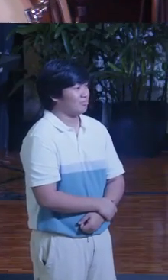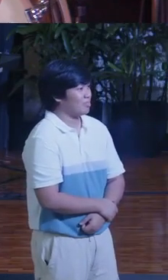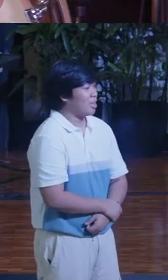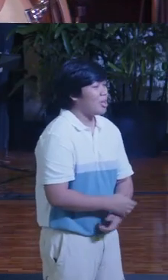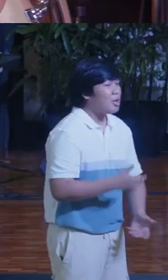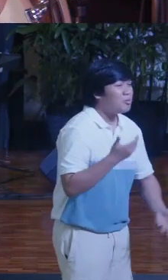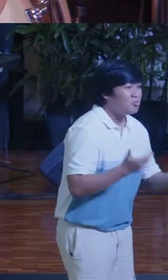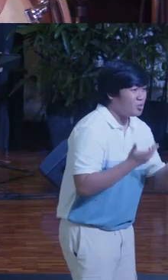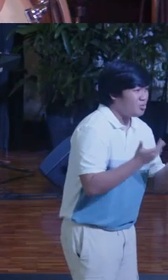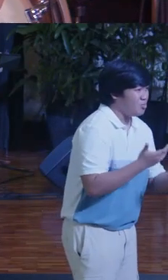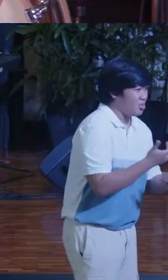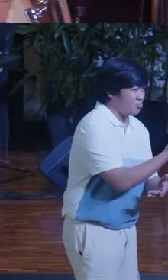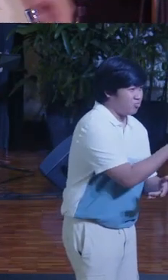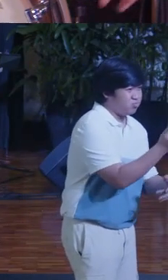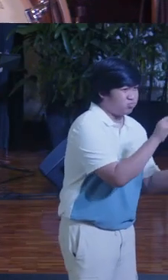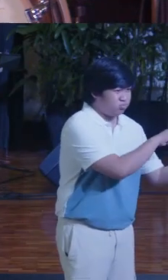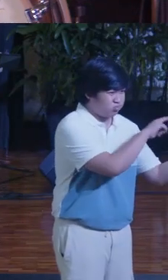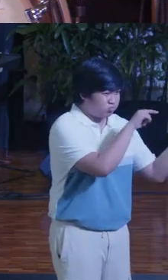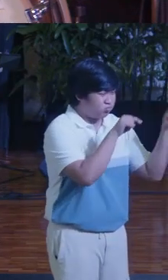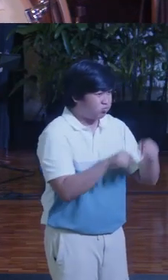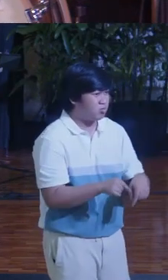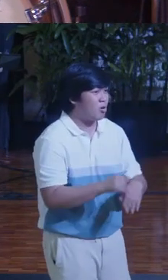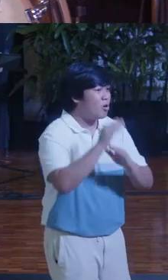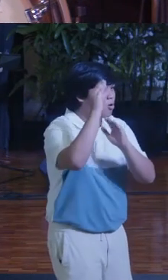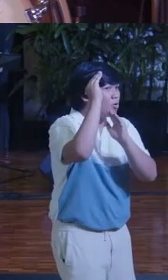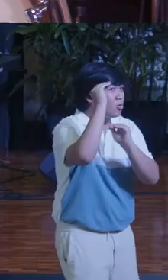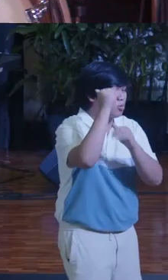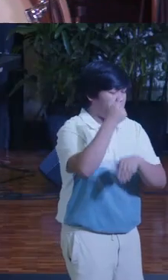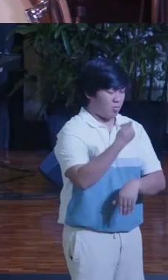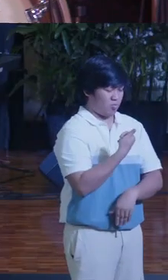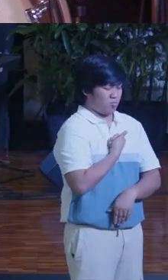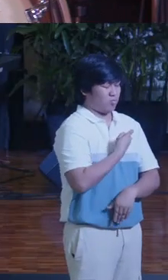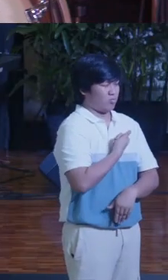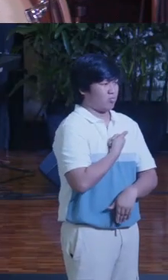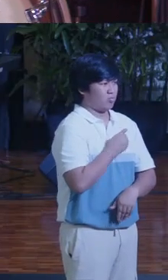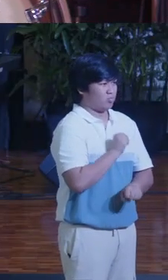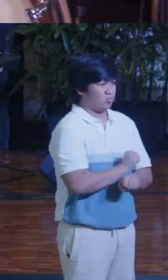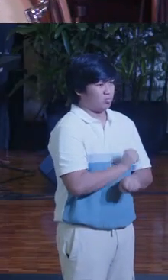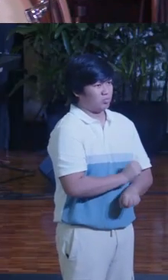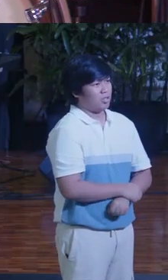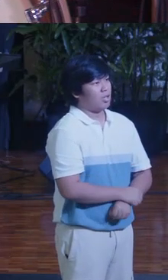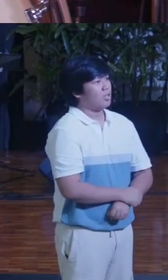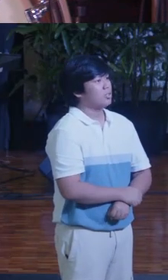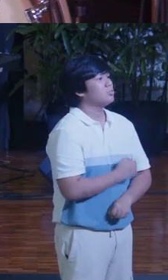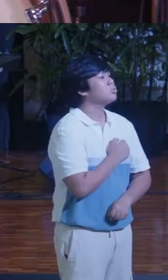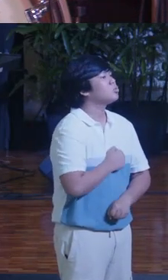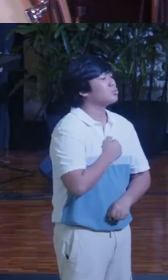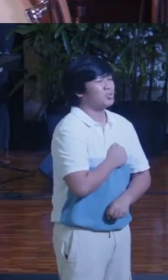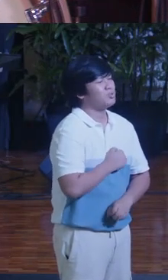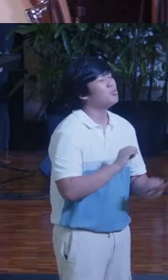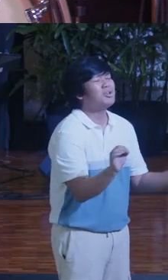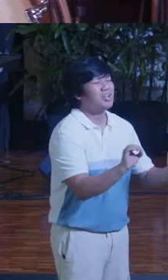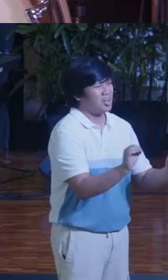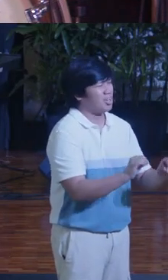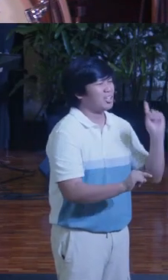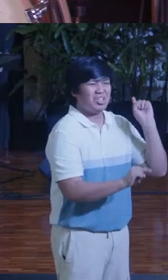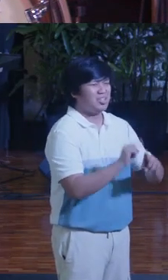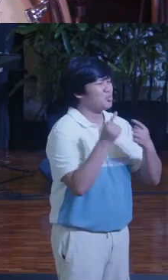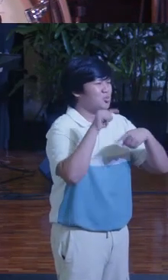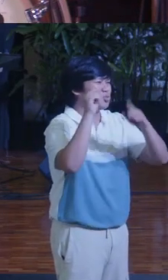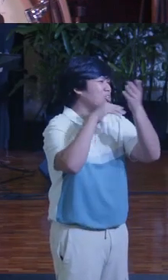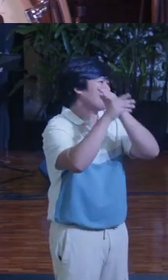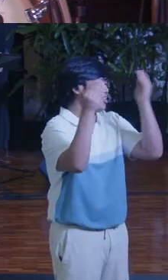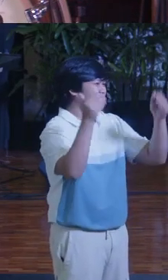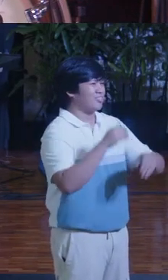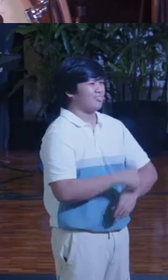baka meron pa sa inyo na umaasa sa sariling kabutihan. Wala po kayong sariling kabutihan. Hindi